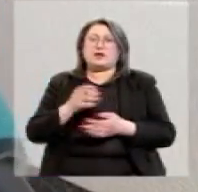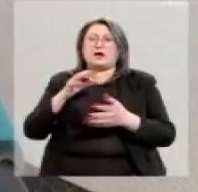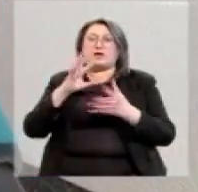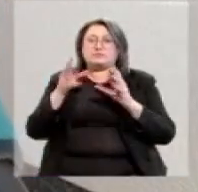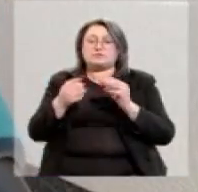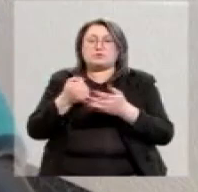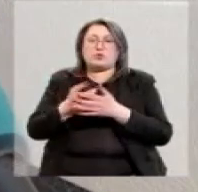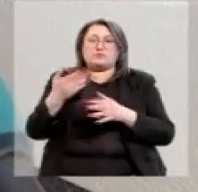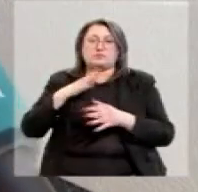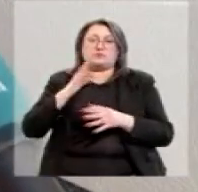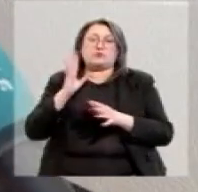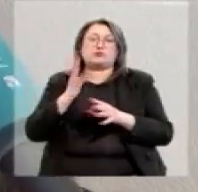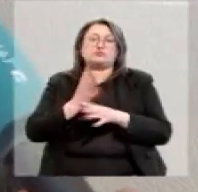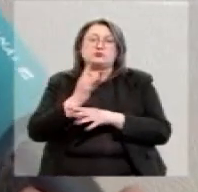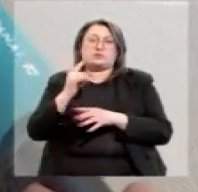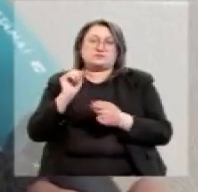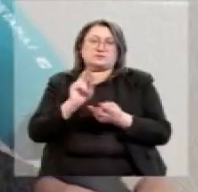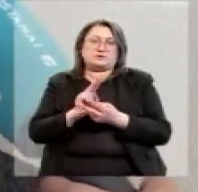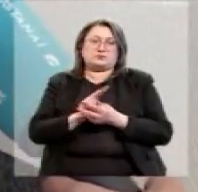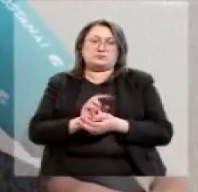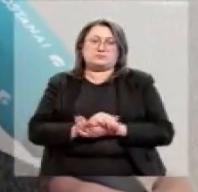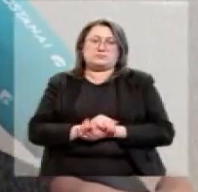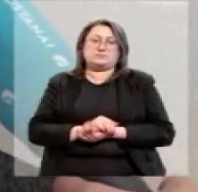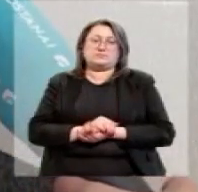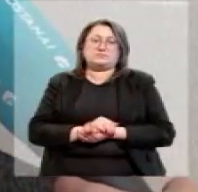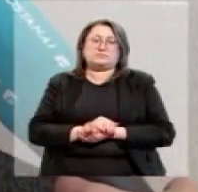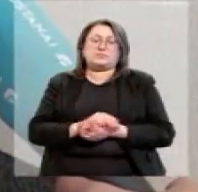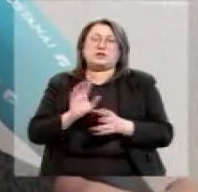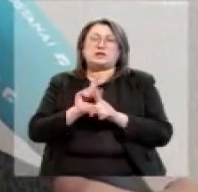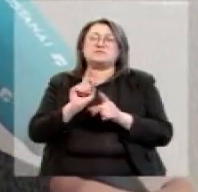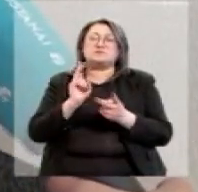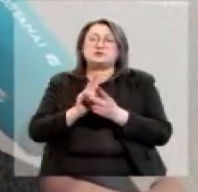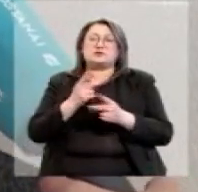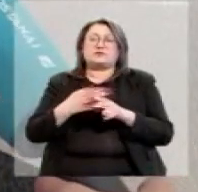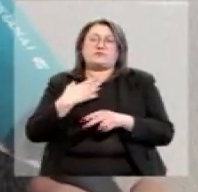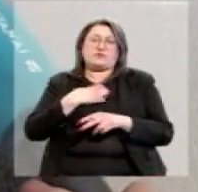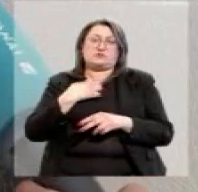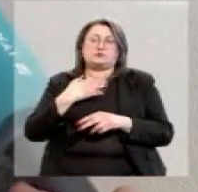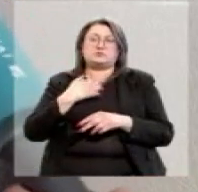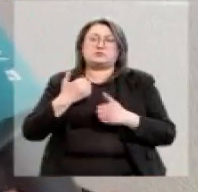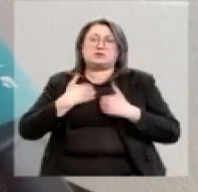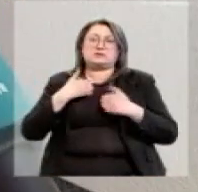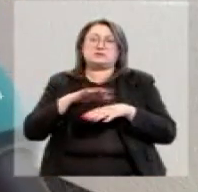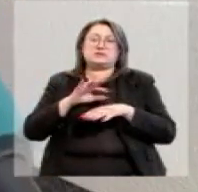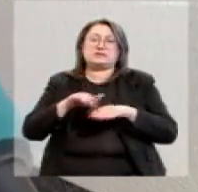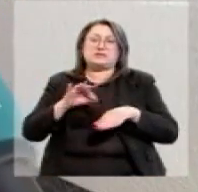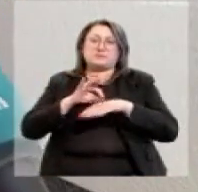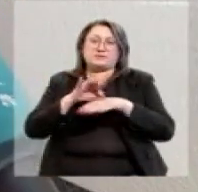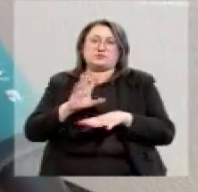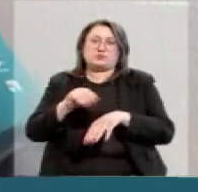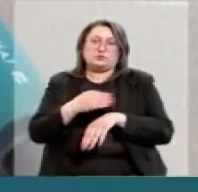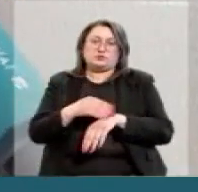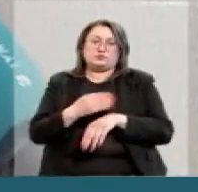Мұндай кездесулер біз үшін маңызды. Жолдасыма балаларды жиі алып келіп тұруға тырысамын. Осыған дейін 2 баламды алып келгем. Бұл